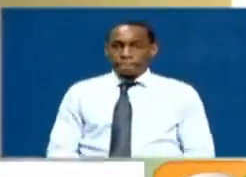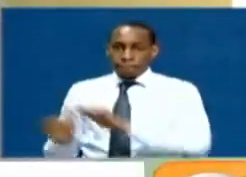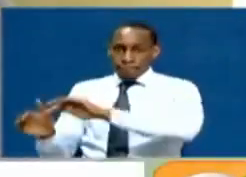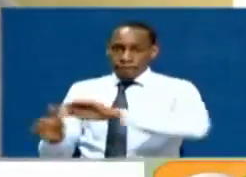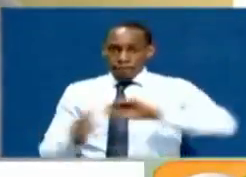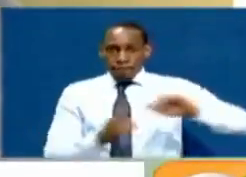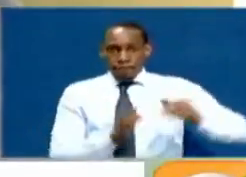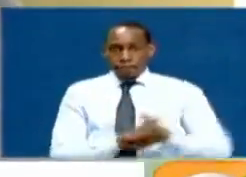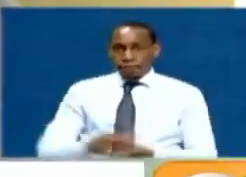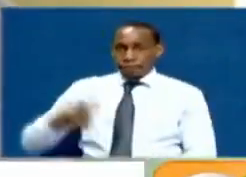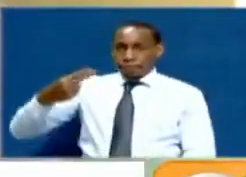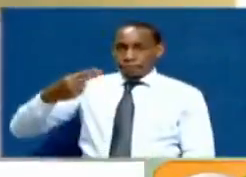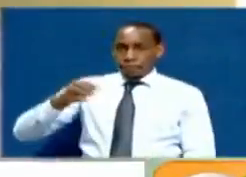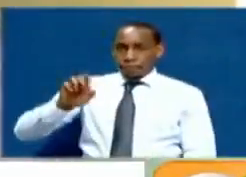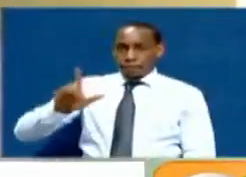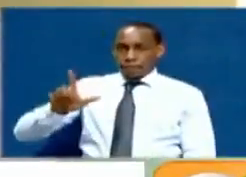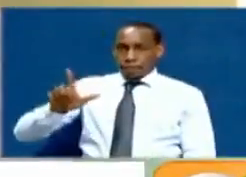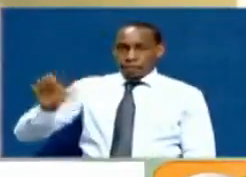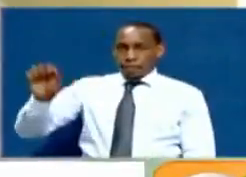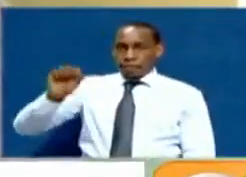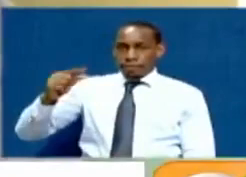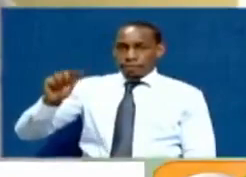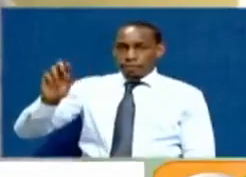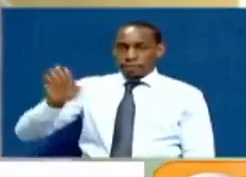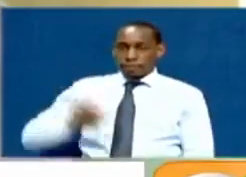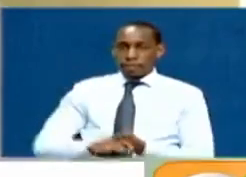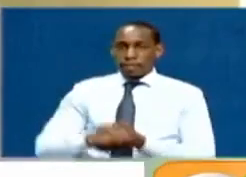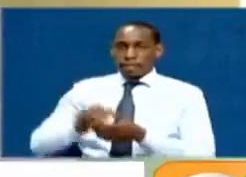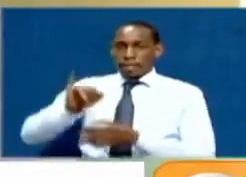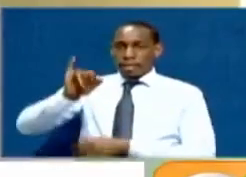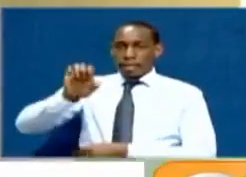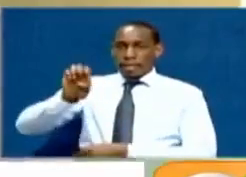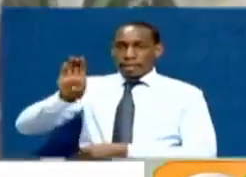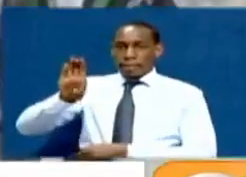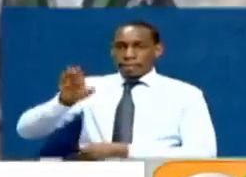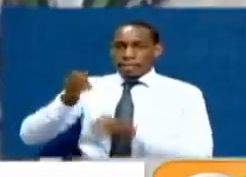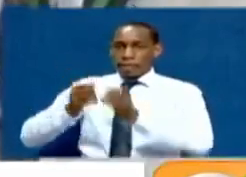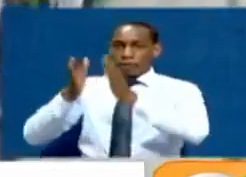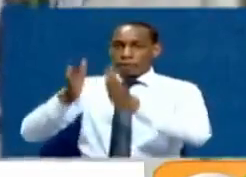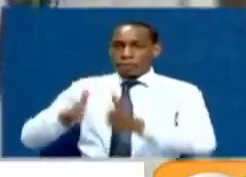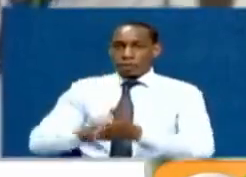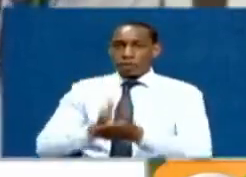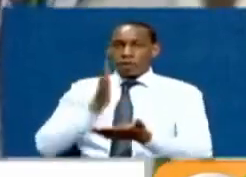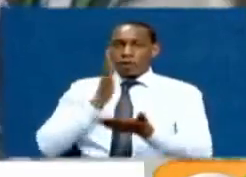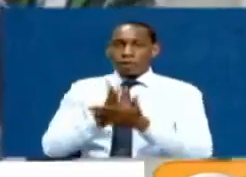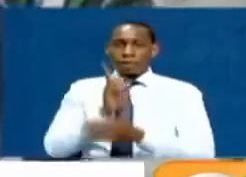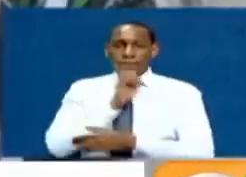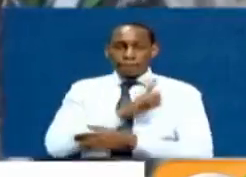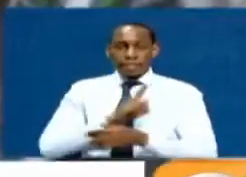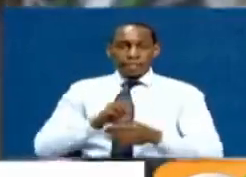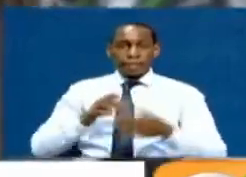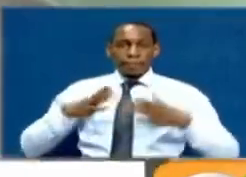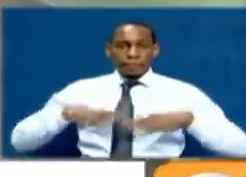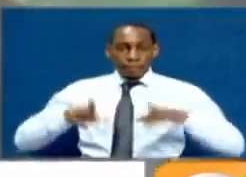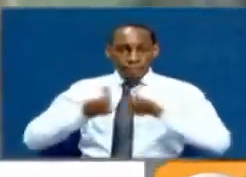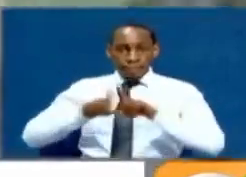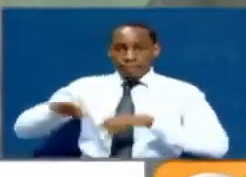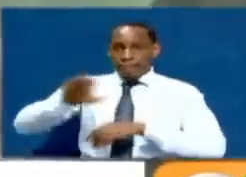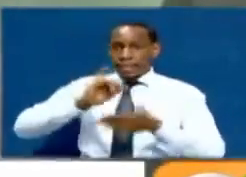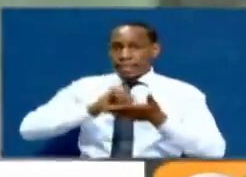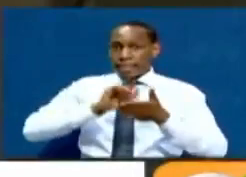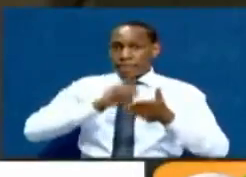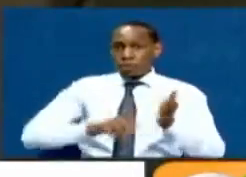Kwenye wadi ya Hellsgate, afisa msimamizi wa IEBC David Mbui akihakikishia wakazi wa wadi hiyo